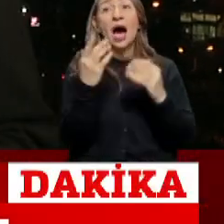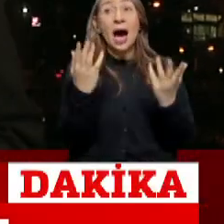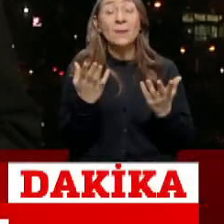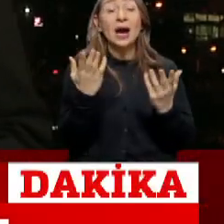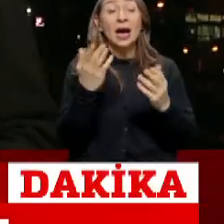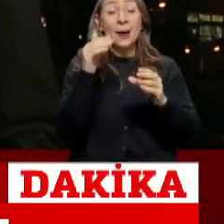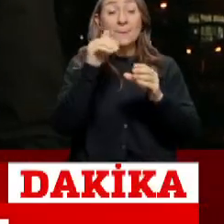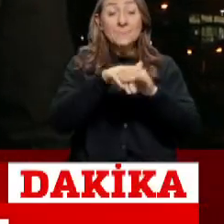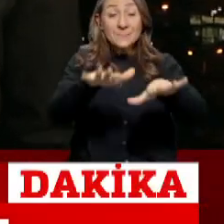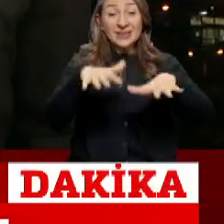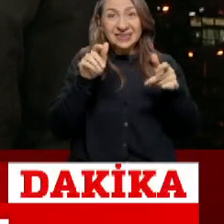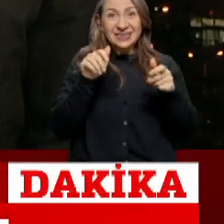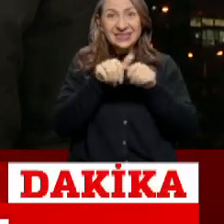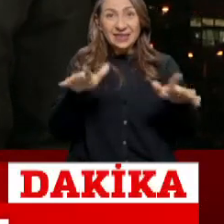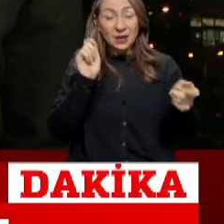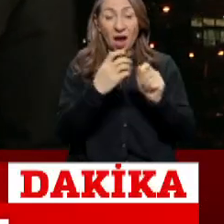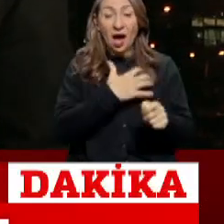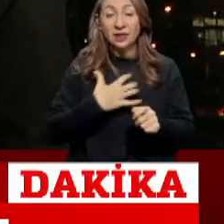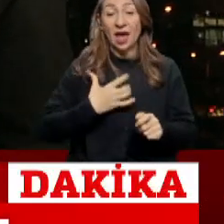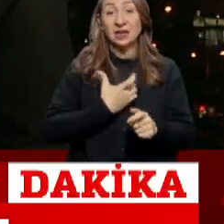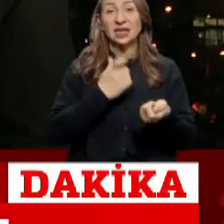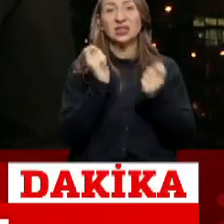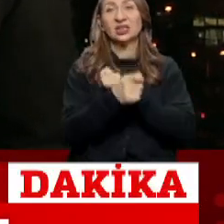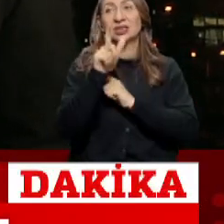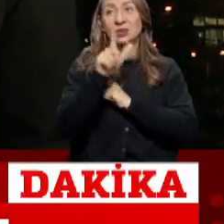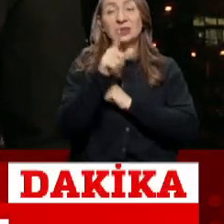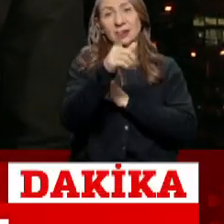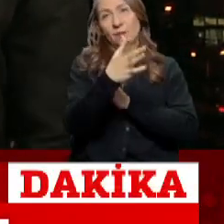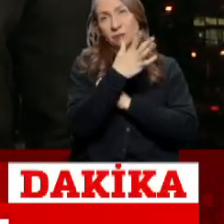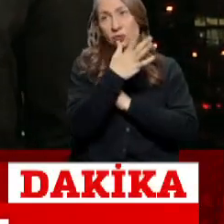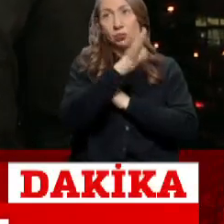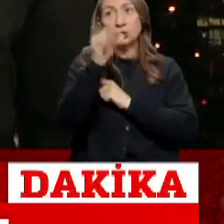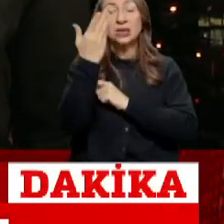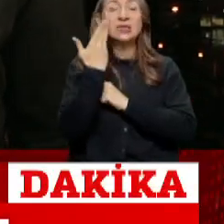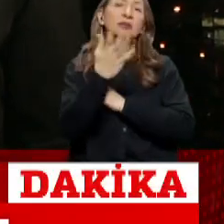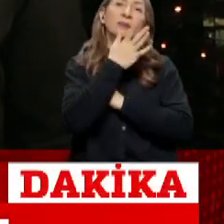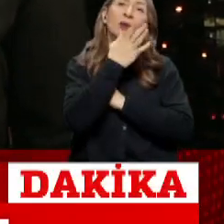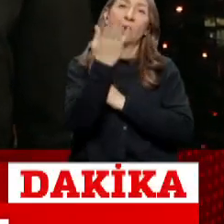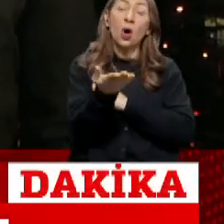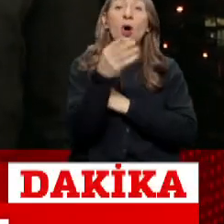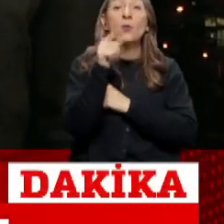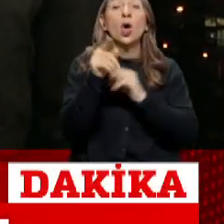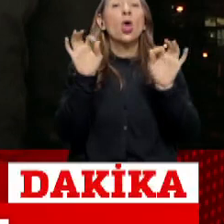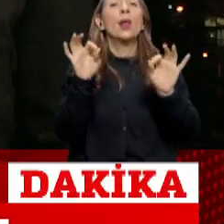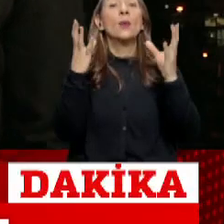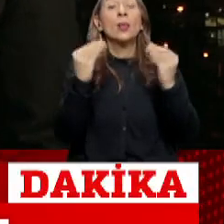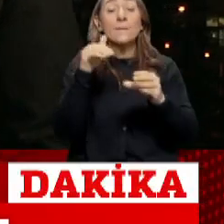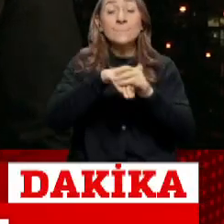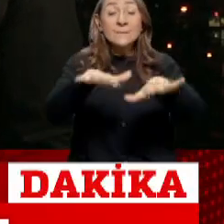tabii parlamenter sisteme geçiş bir anayasa değişikliği gerektiriyor. Senin de malumun, bütün izleyicilerimiz de malumu. Burada önemli